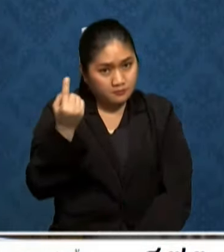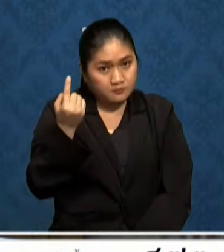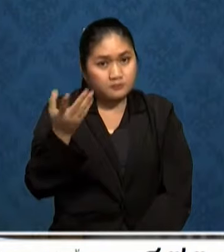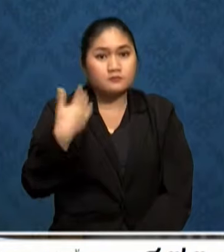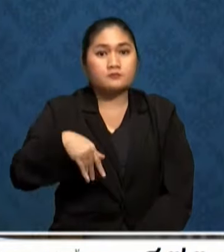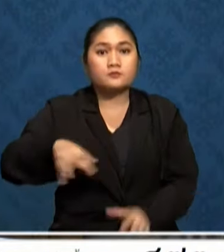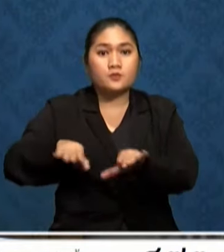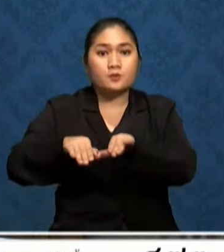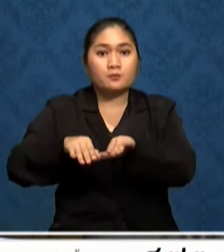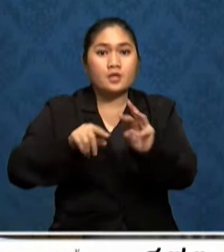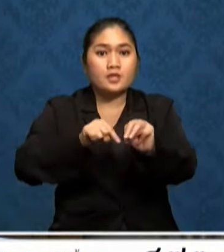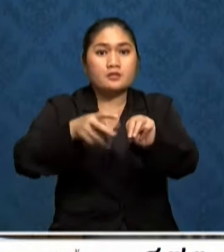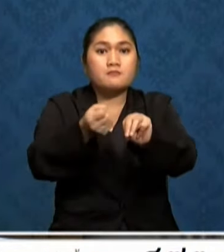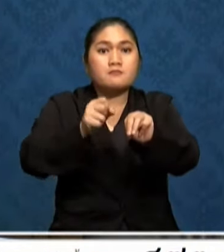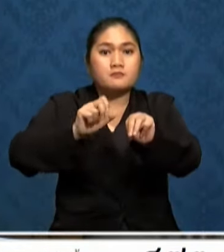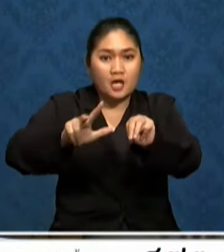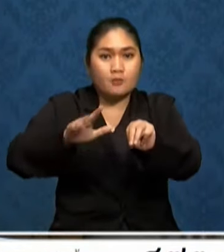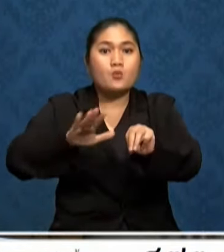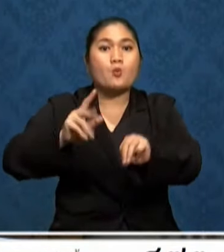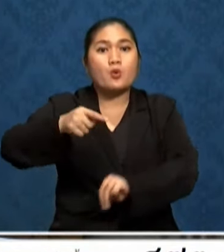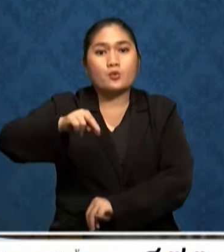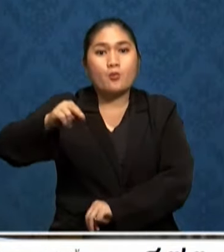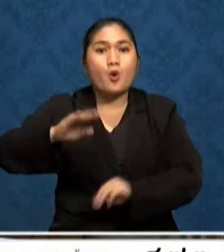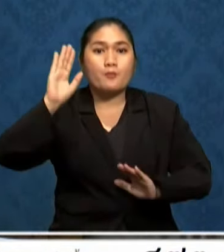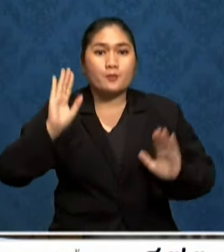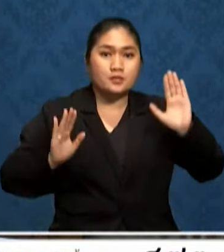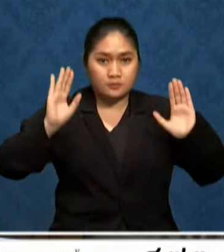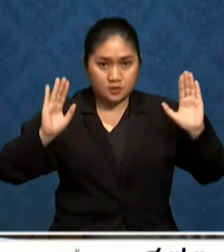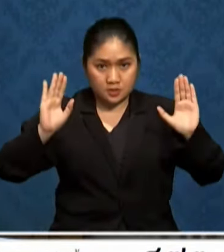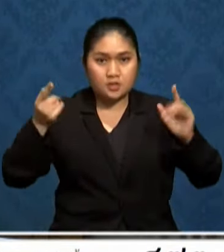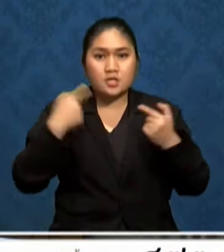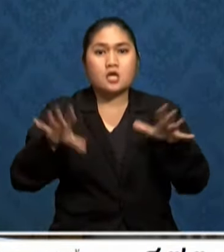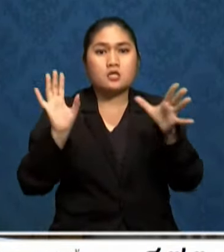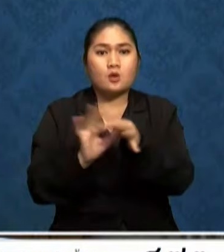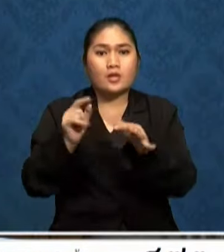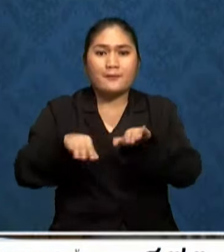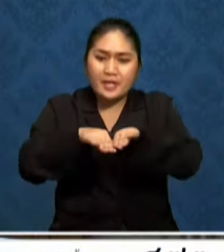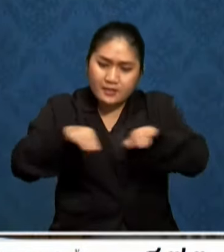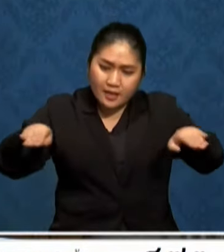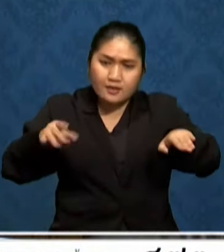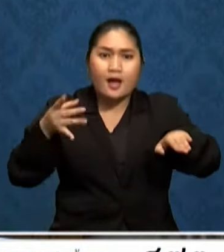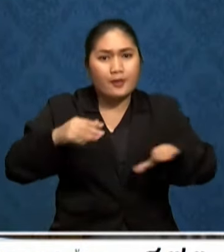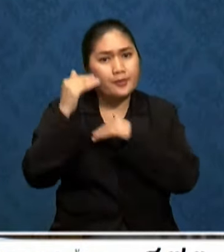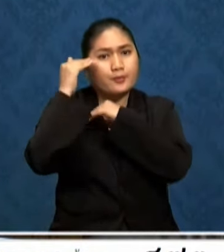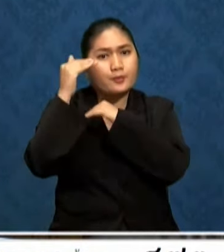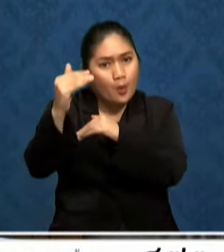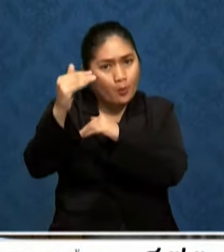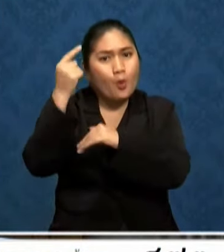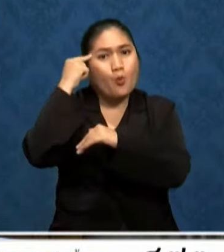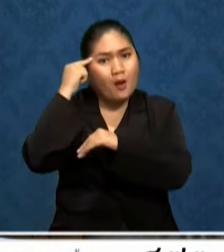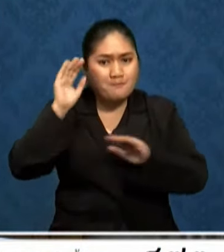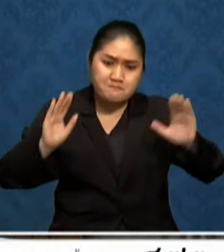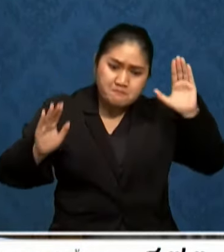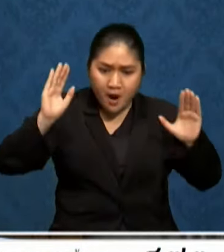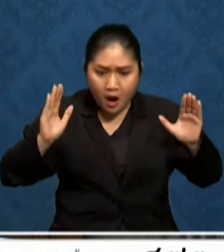13lev Ber Sven,มากจาด่าoter Shin Tar